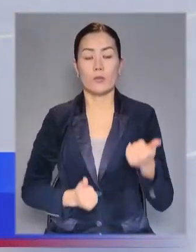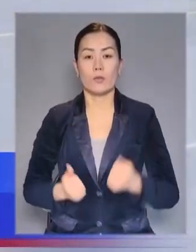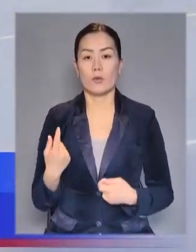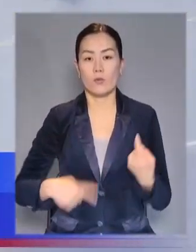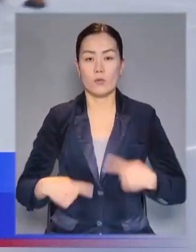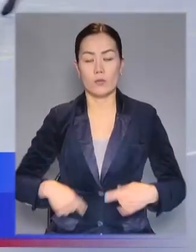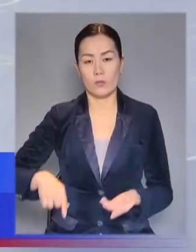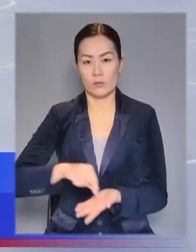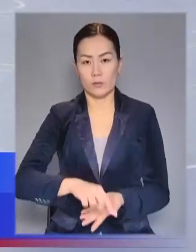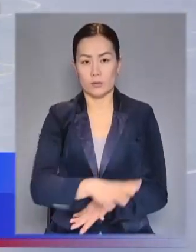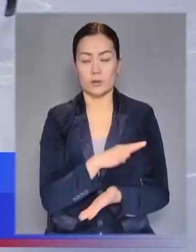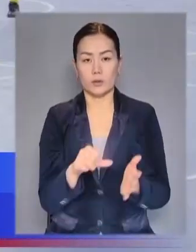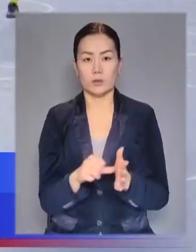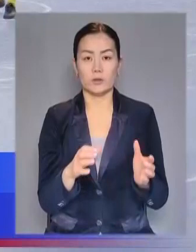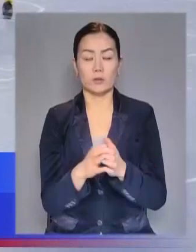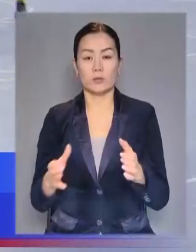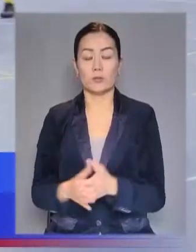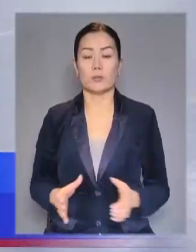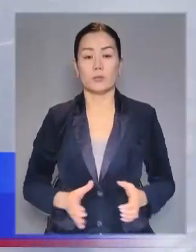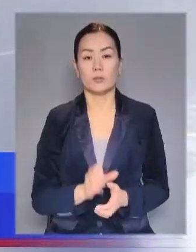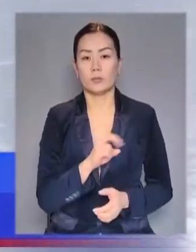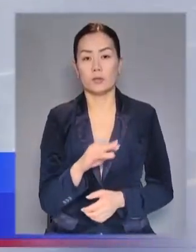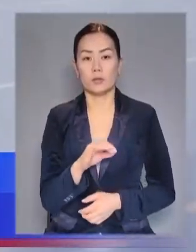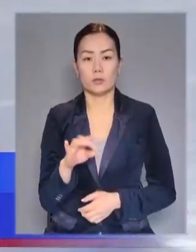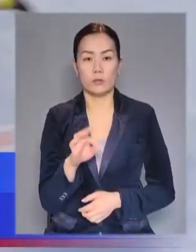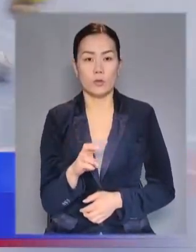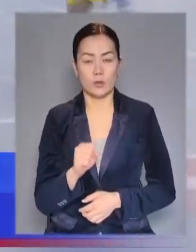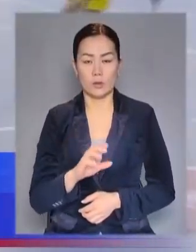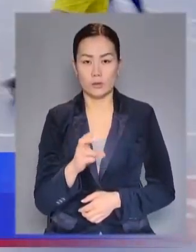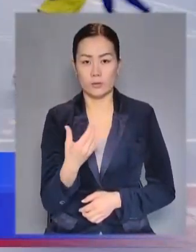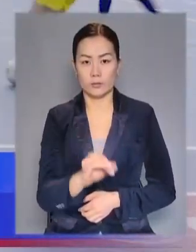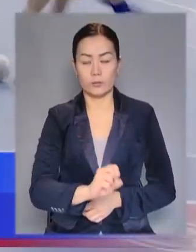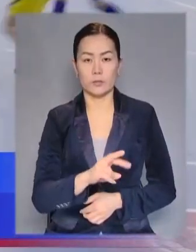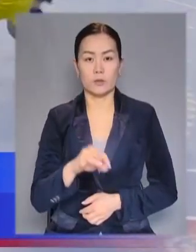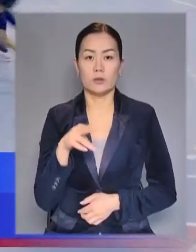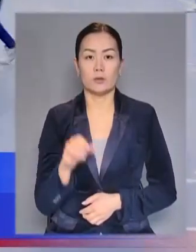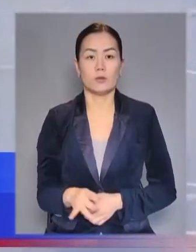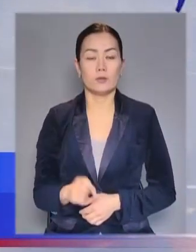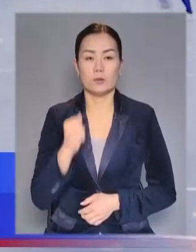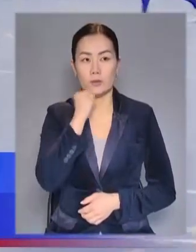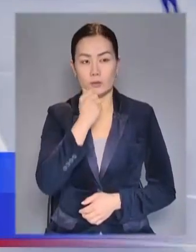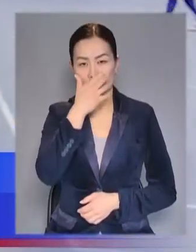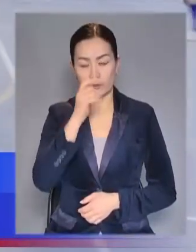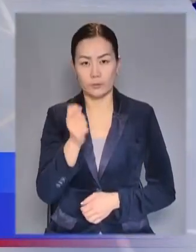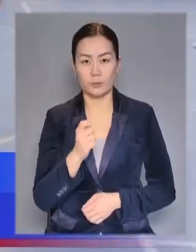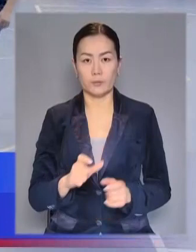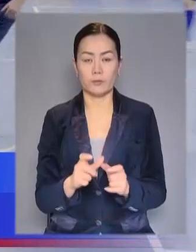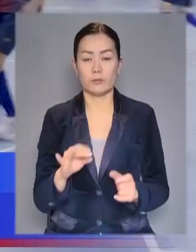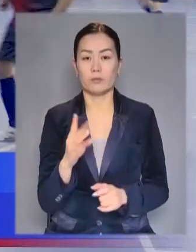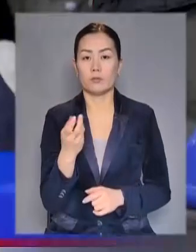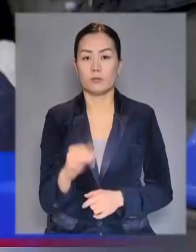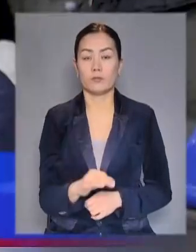по мини-футболу приняли участие 6 сборных. Это команды Санжар, Булат, Каспий, Махамбет, Миллиоратор и команда ветеранов афганской войны